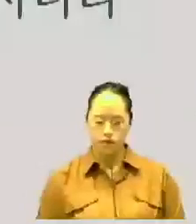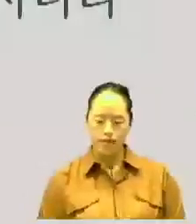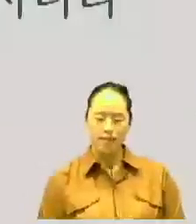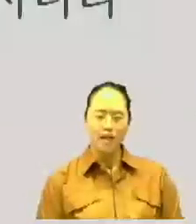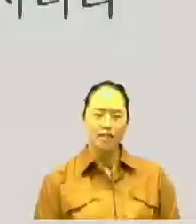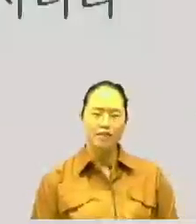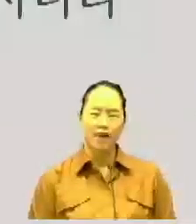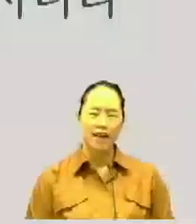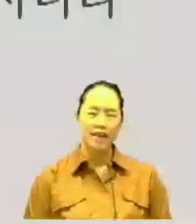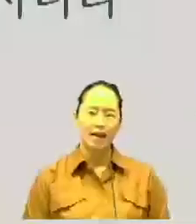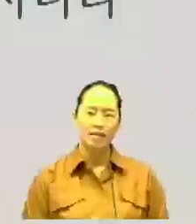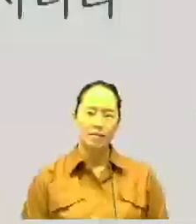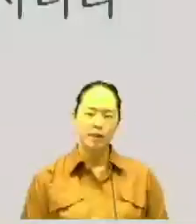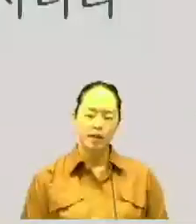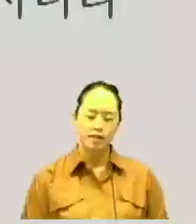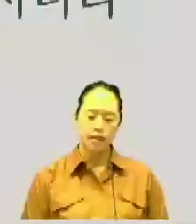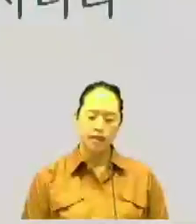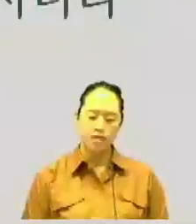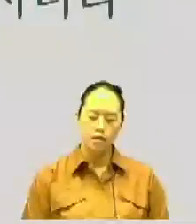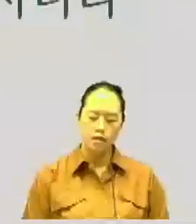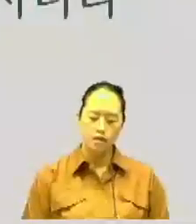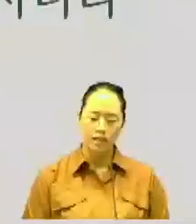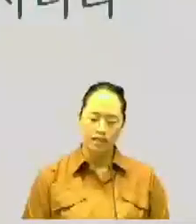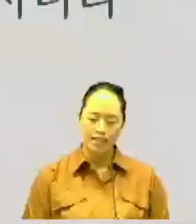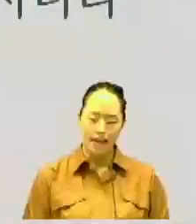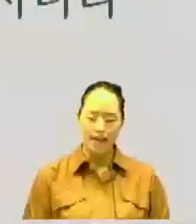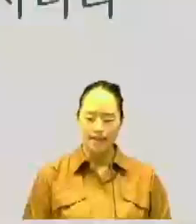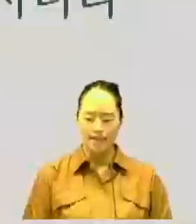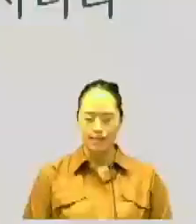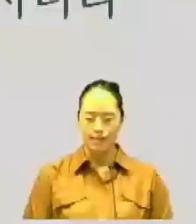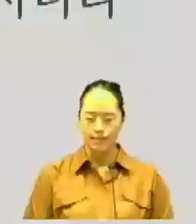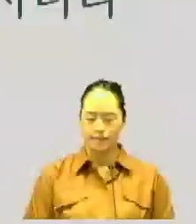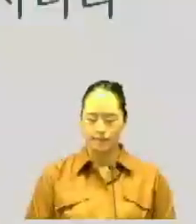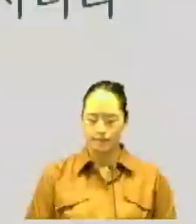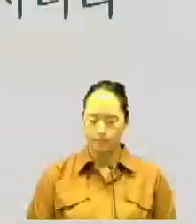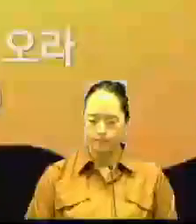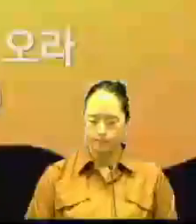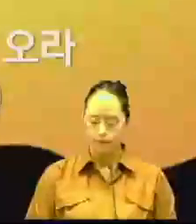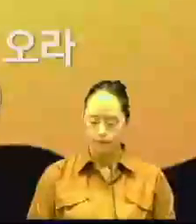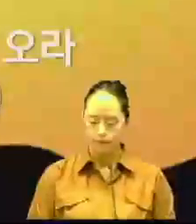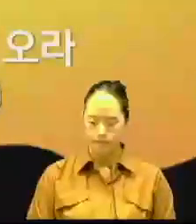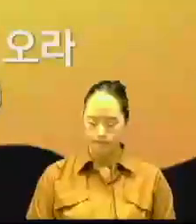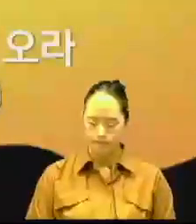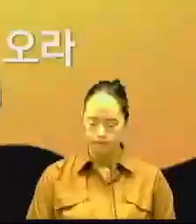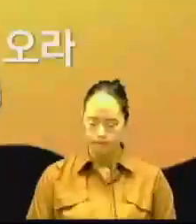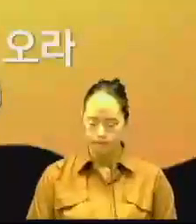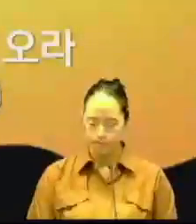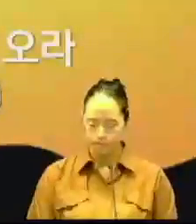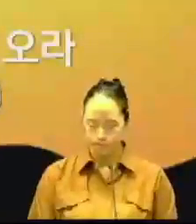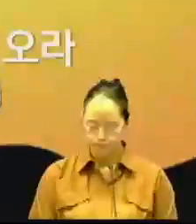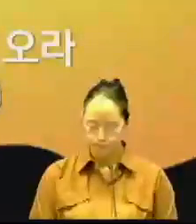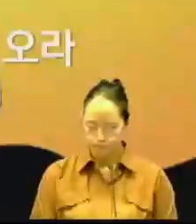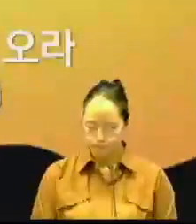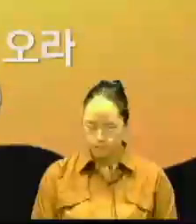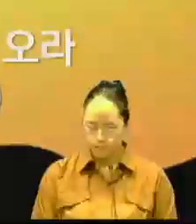这个为什么神在邀请我们的原因，是因为他在他的手中有解决的方